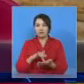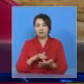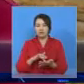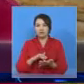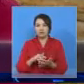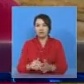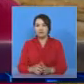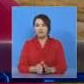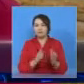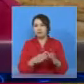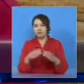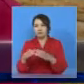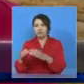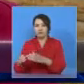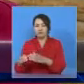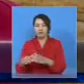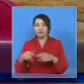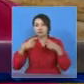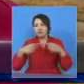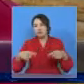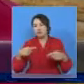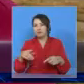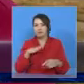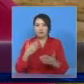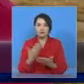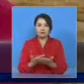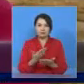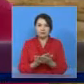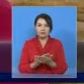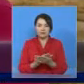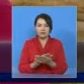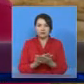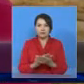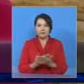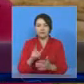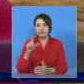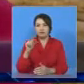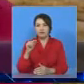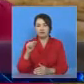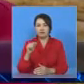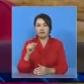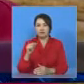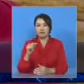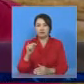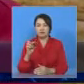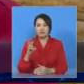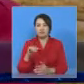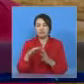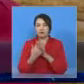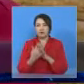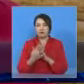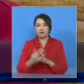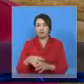ошақ-ошақпен әр жерден. Мысалға, бір сүгіні, дүйсенбі күні Сазды ауылдан звондады